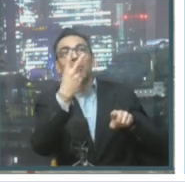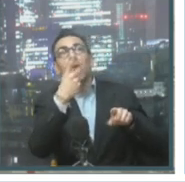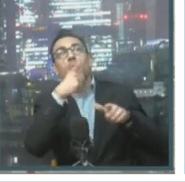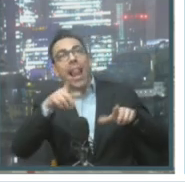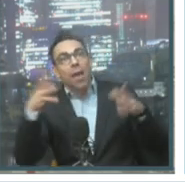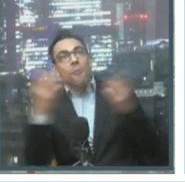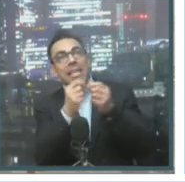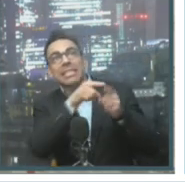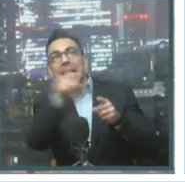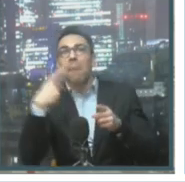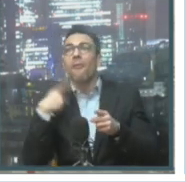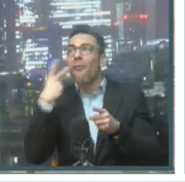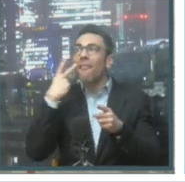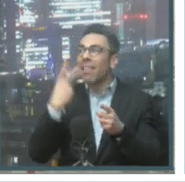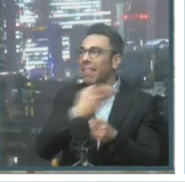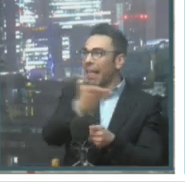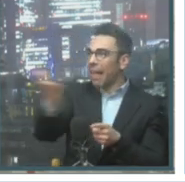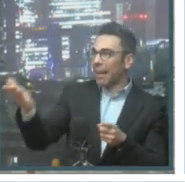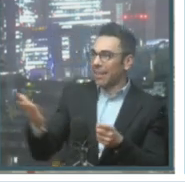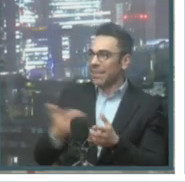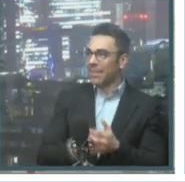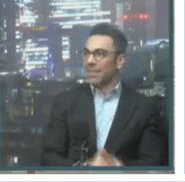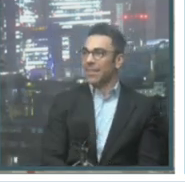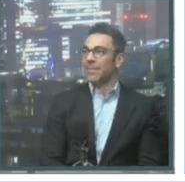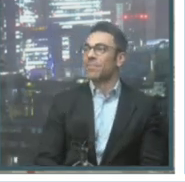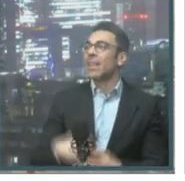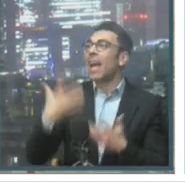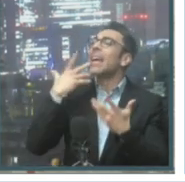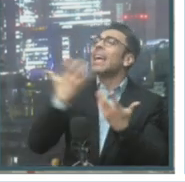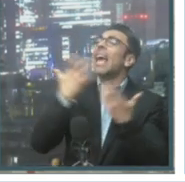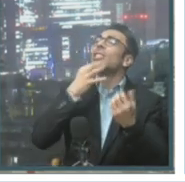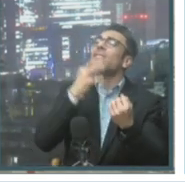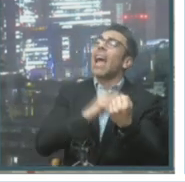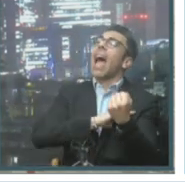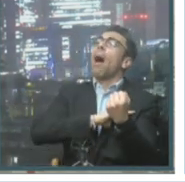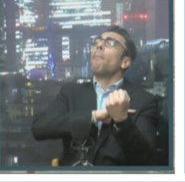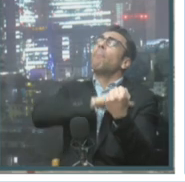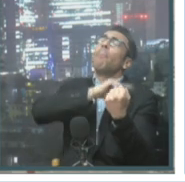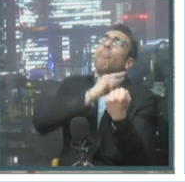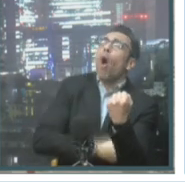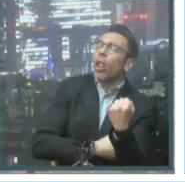fare una cosa del genere ad esempio che insomma capite la potenza